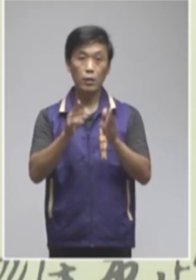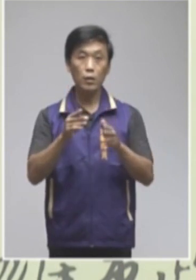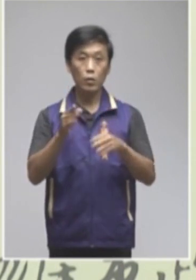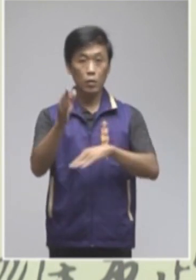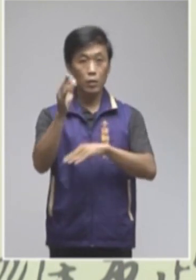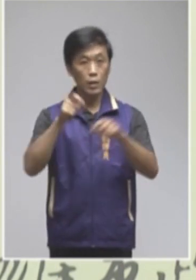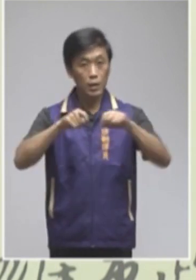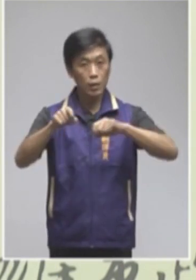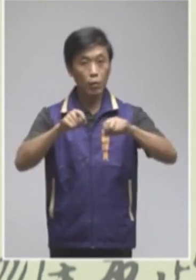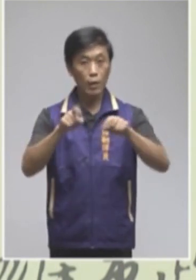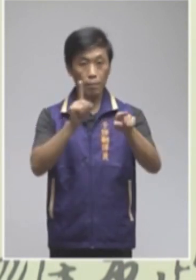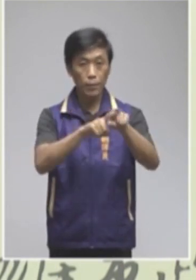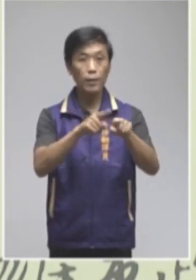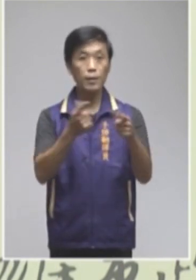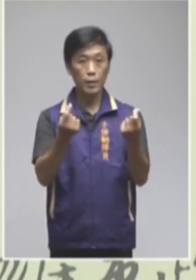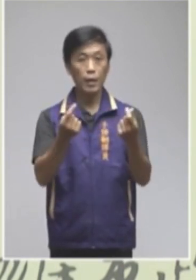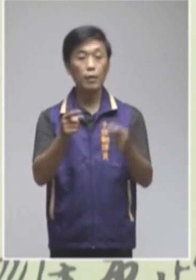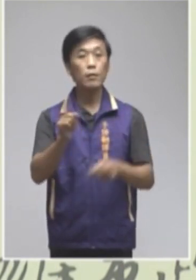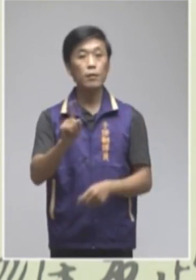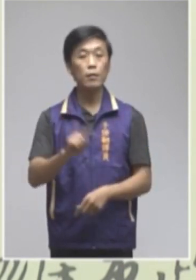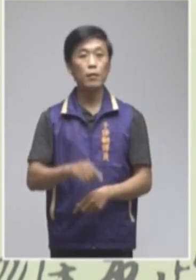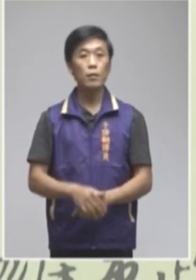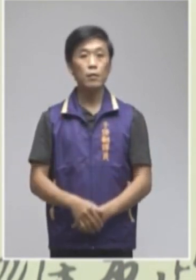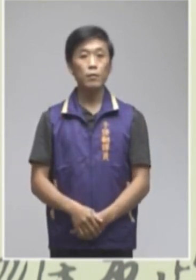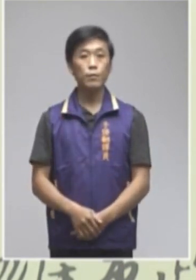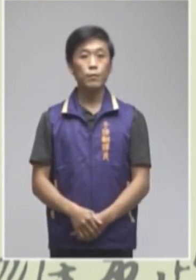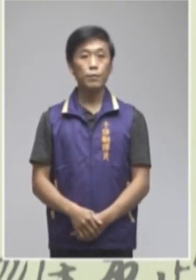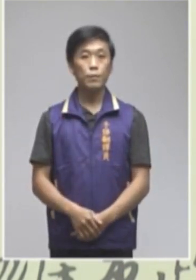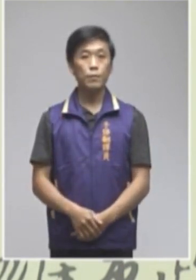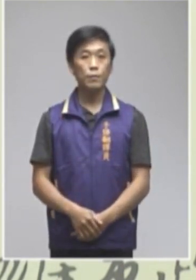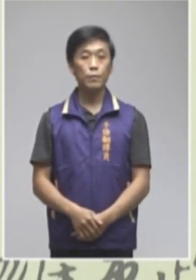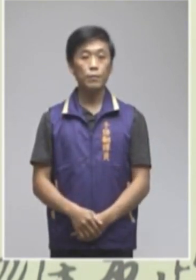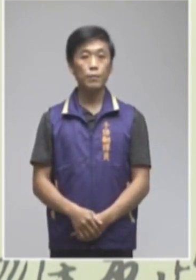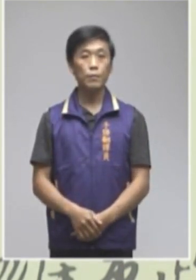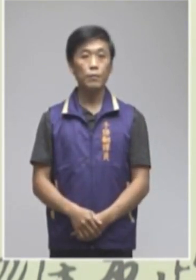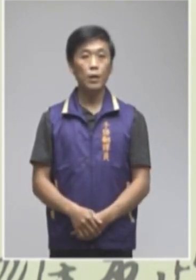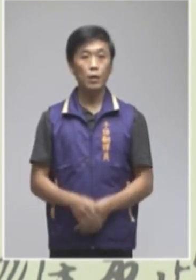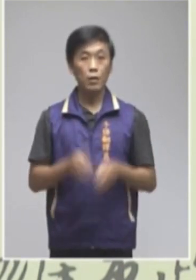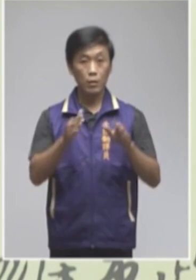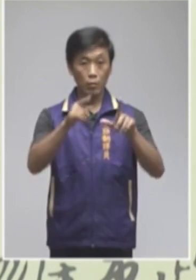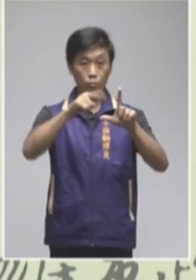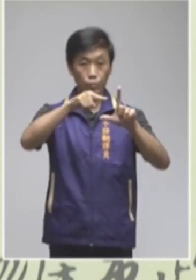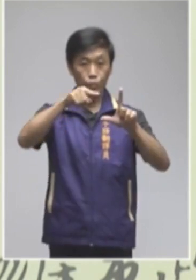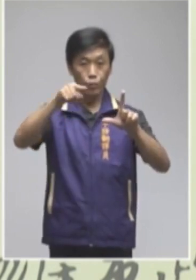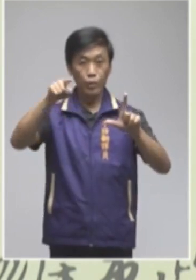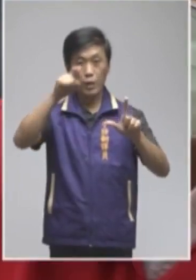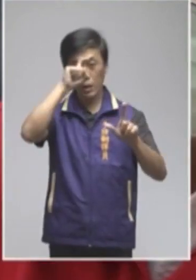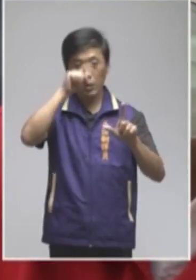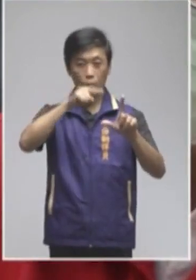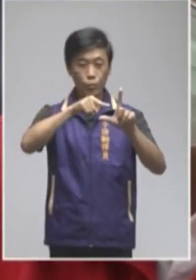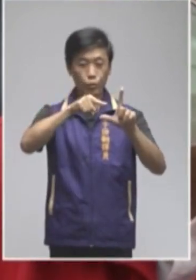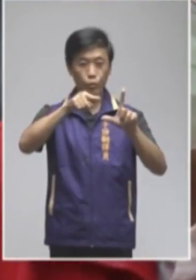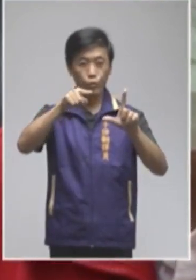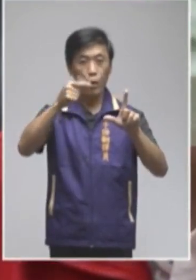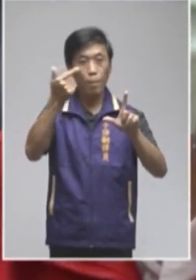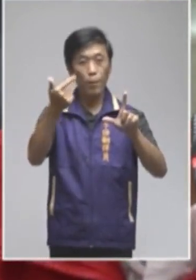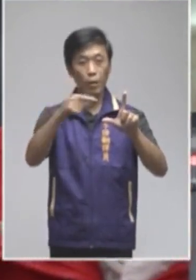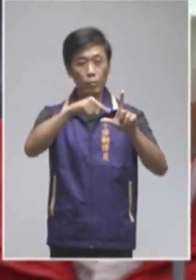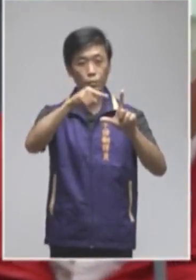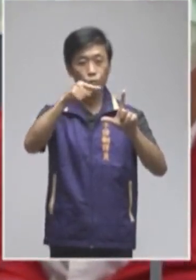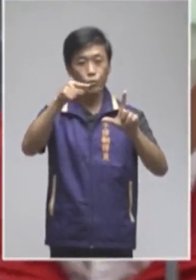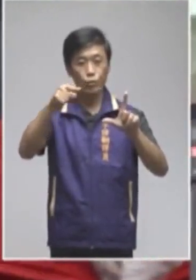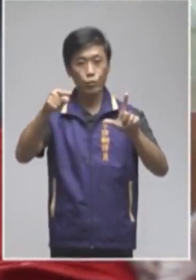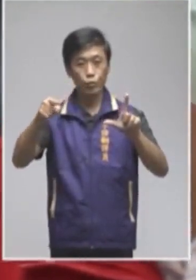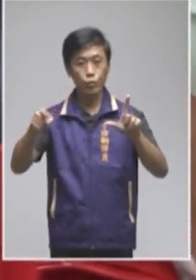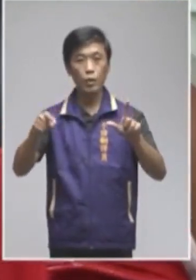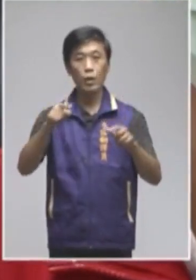略，就是希望说我们这个曲线可以慢慢的上来，慢慢的下去，来确